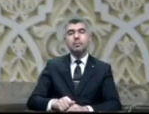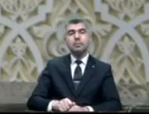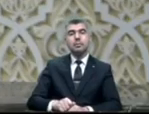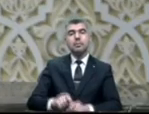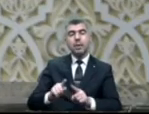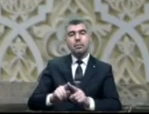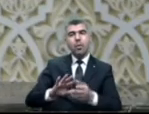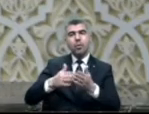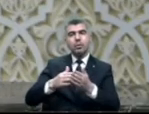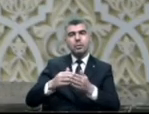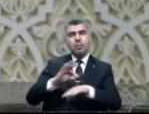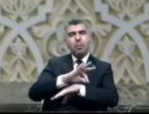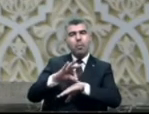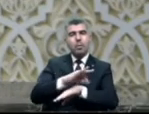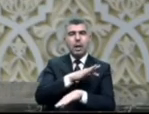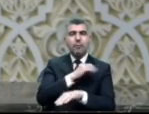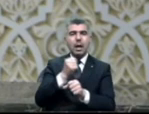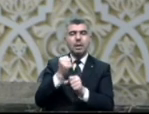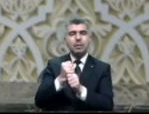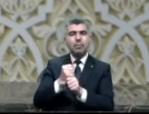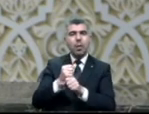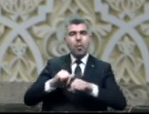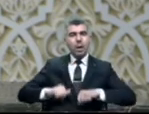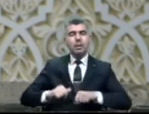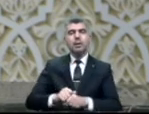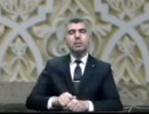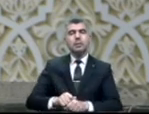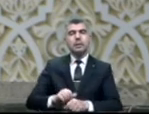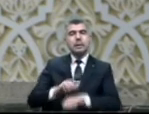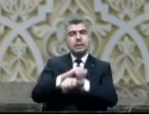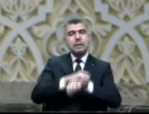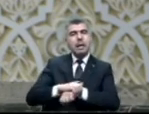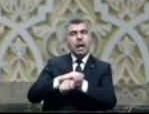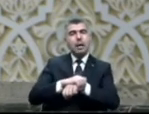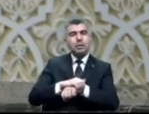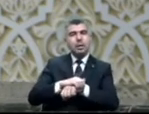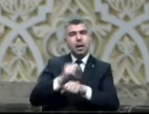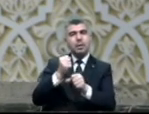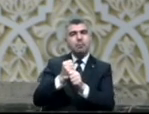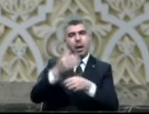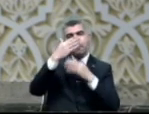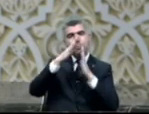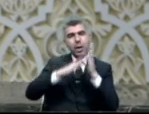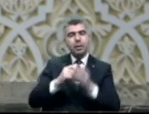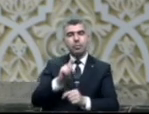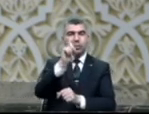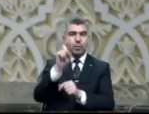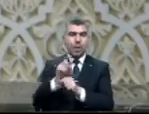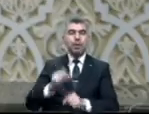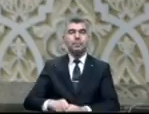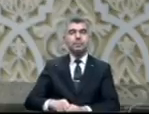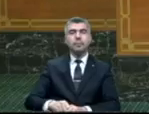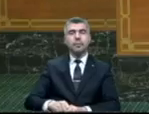موضوعه وضعيه الموارد البشريه العامله في القطاع. الكلمه لاحد الساده المستشارين من فريق الاتحاد العام الشغالي المغرب تقديم السؤال. تفضلي استاذه